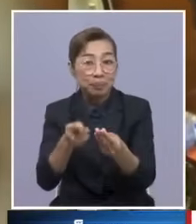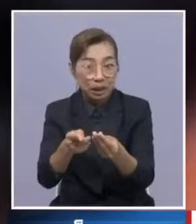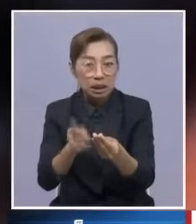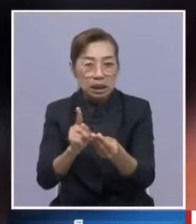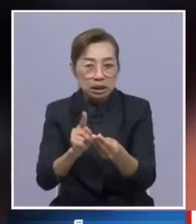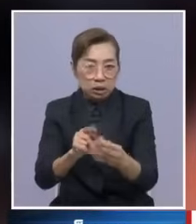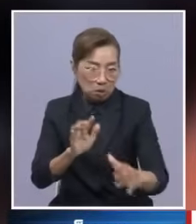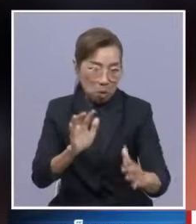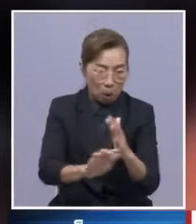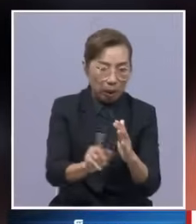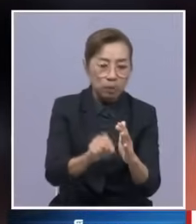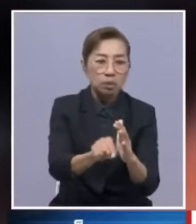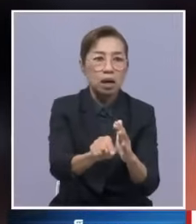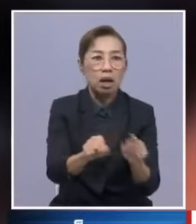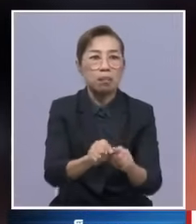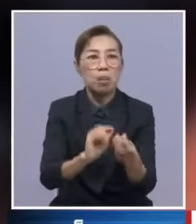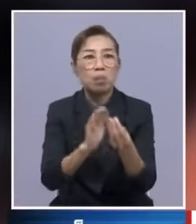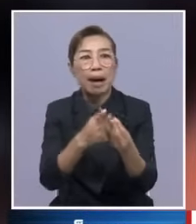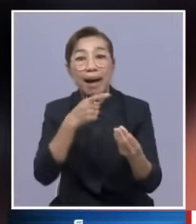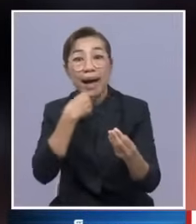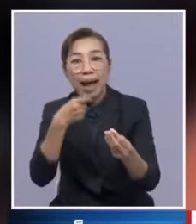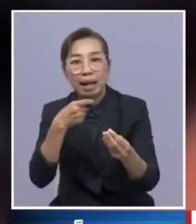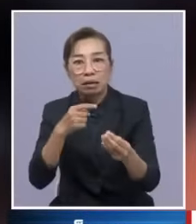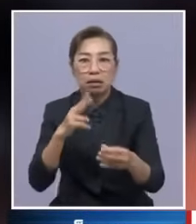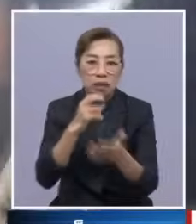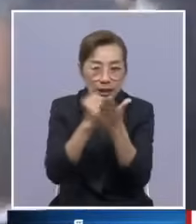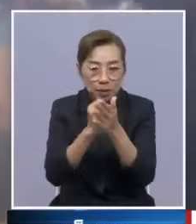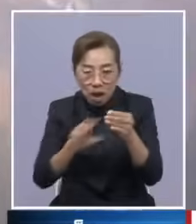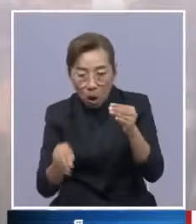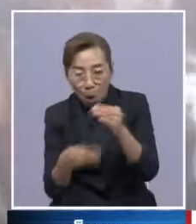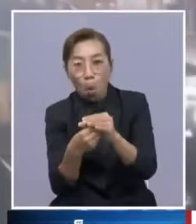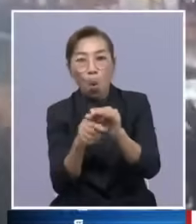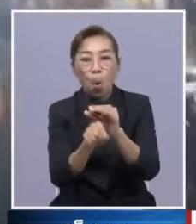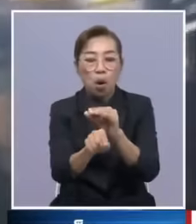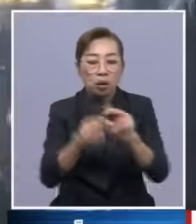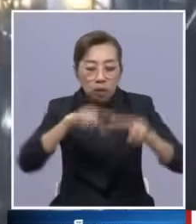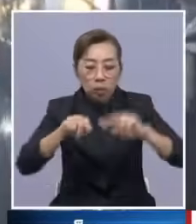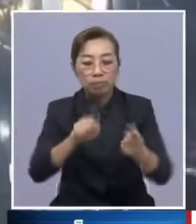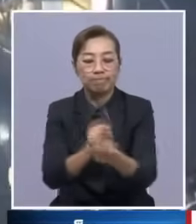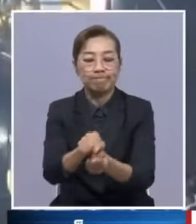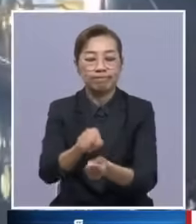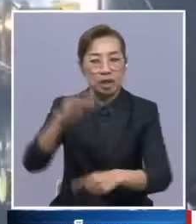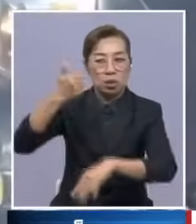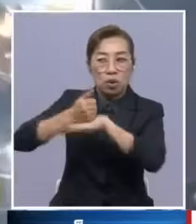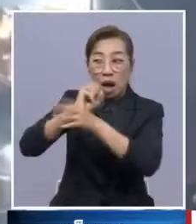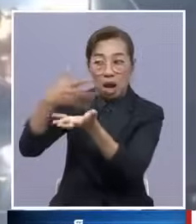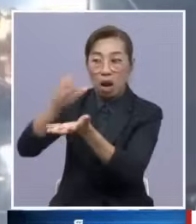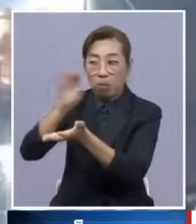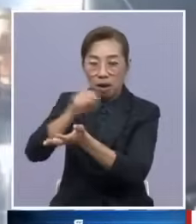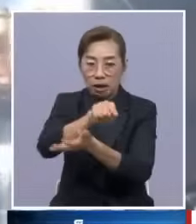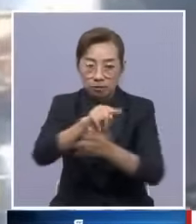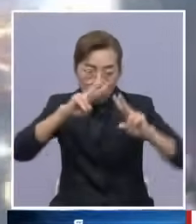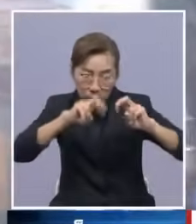ไม้อบแห้งก็เลยมีการรายงานผู้บังคับบัญชาทราบนะคะแล้วหลังจากนี้ก็จะมีการขยายผลหาตัวของขบวนการ